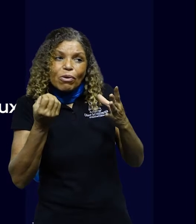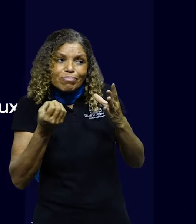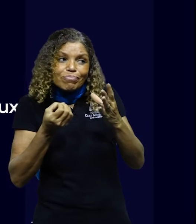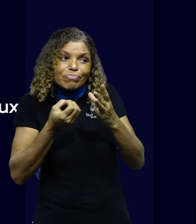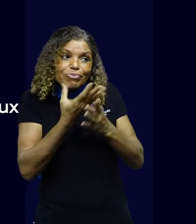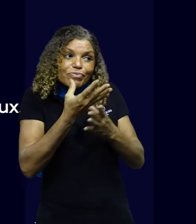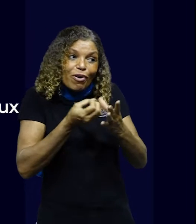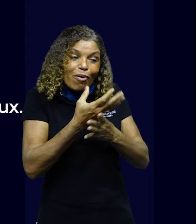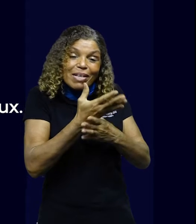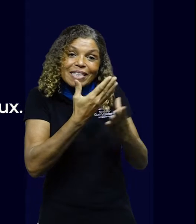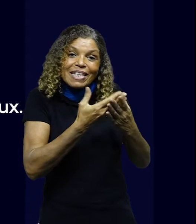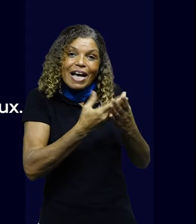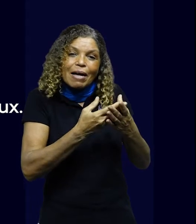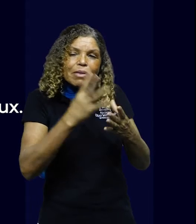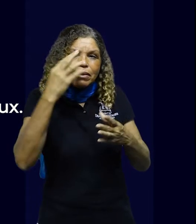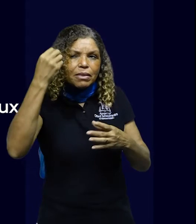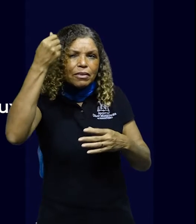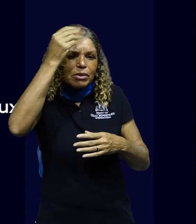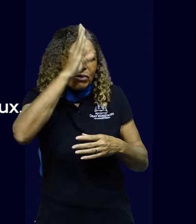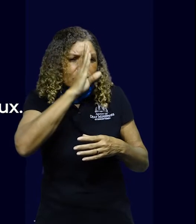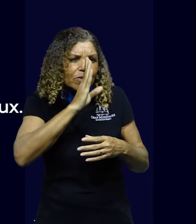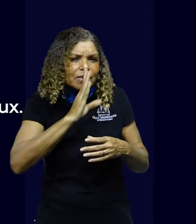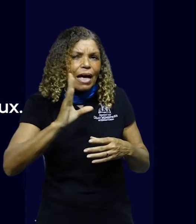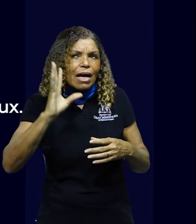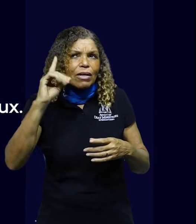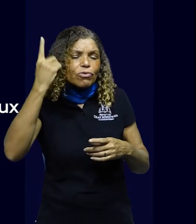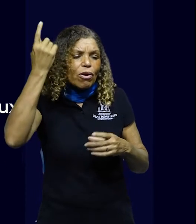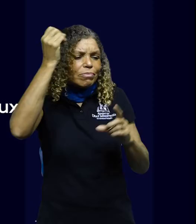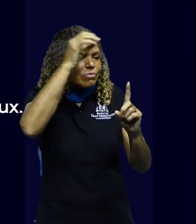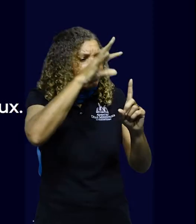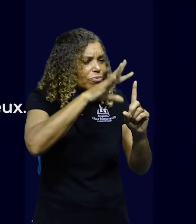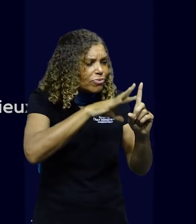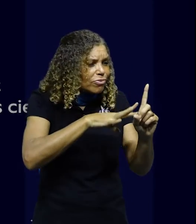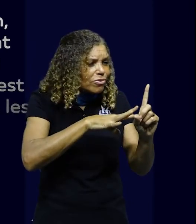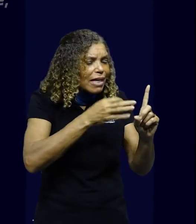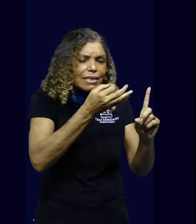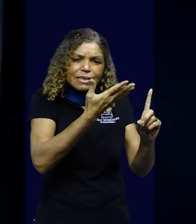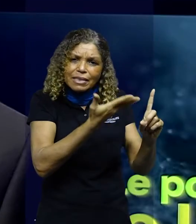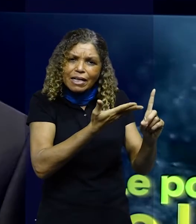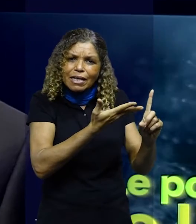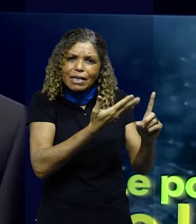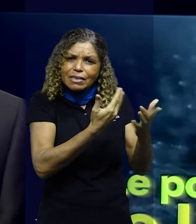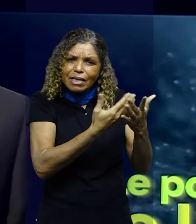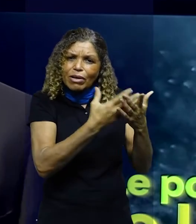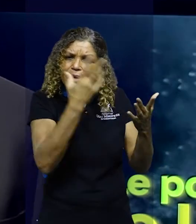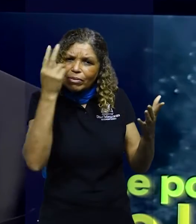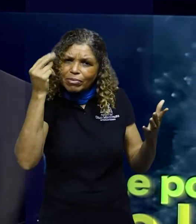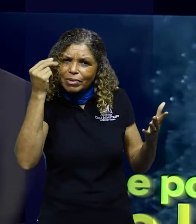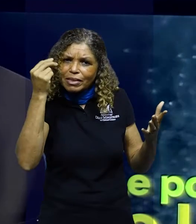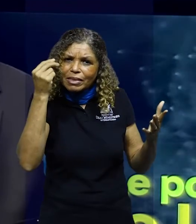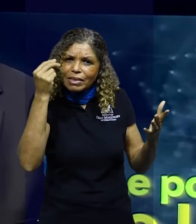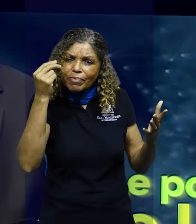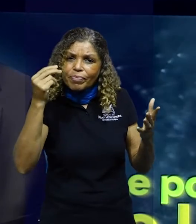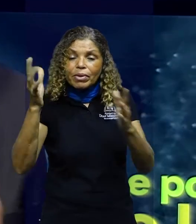ce que tu viens de dire, mais c'est mon Père qui est dans les cieux qui t'a révélé cela. » Donc Jésus valide la réponse de Pierre. Ce qui nous fait